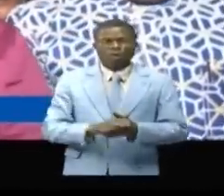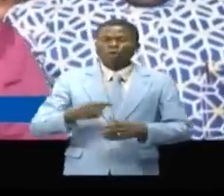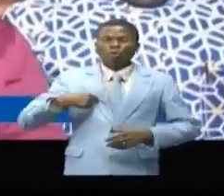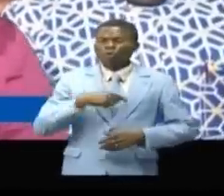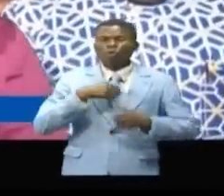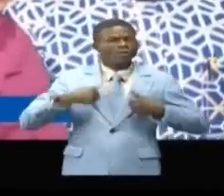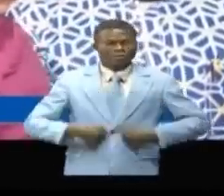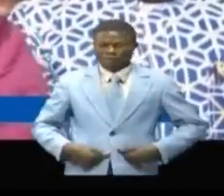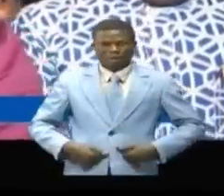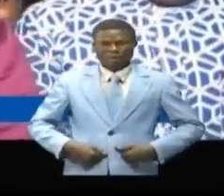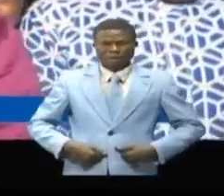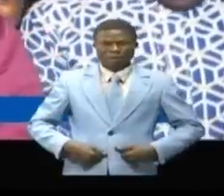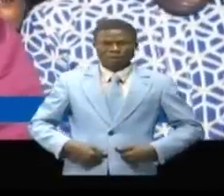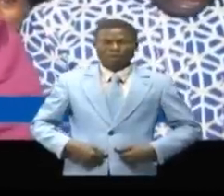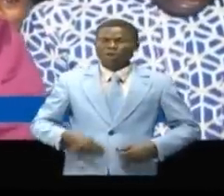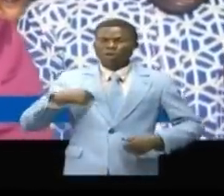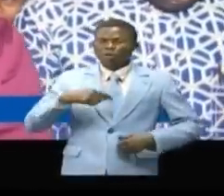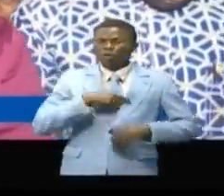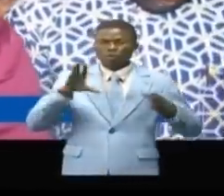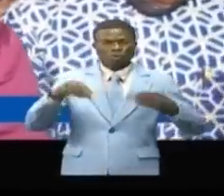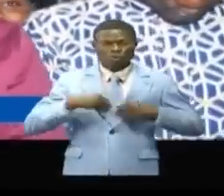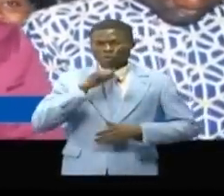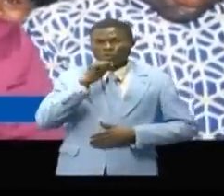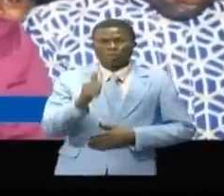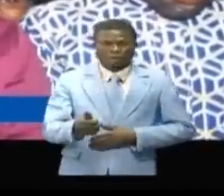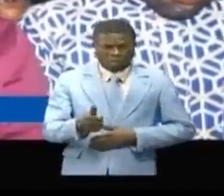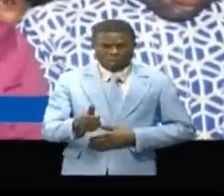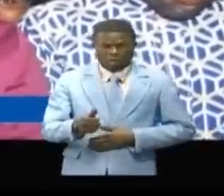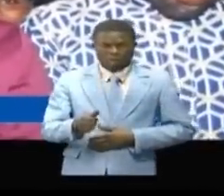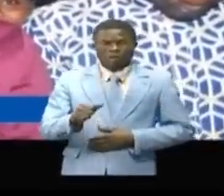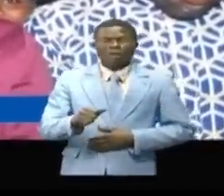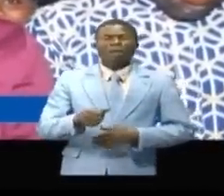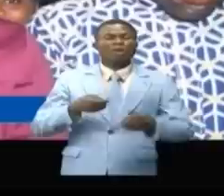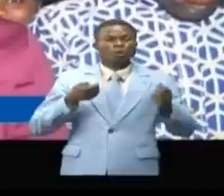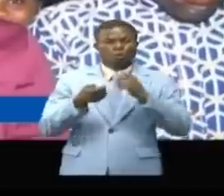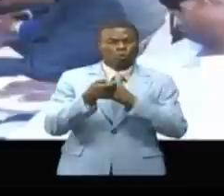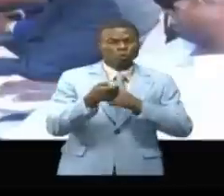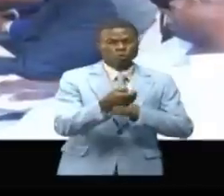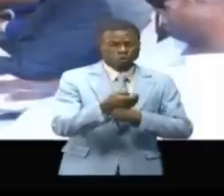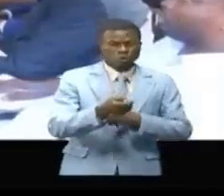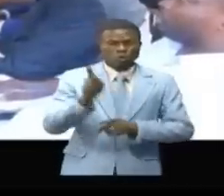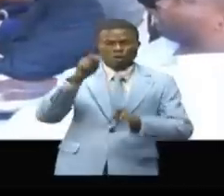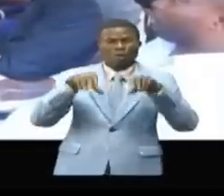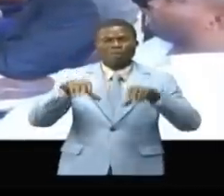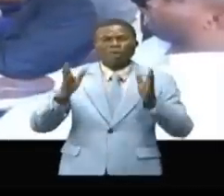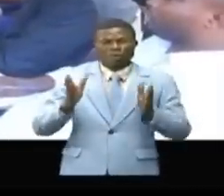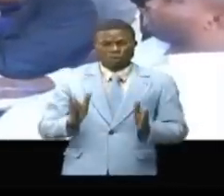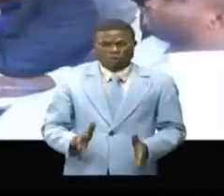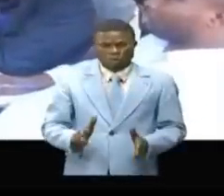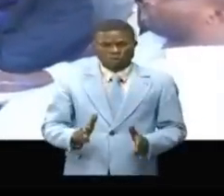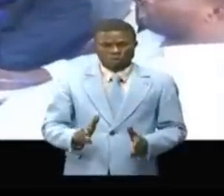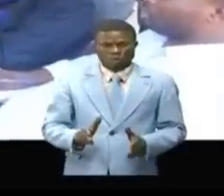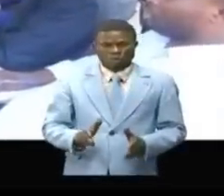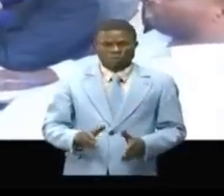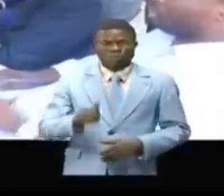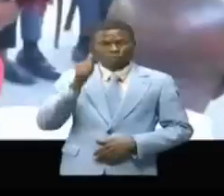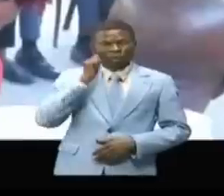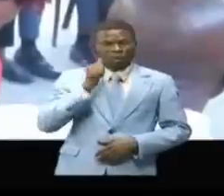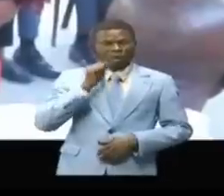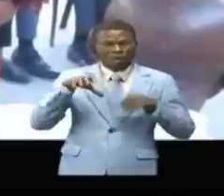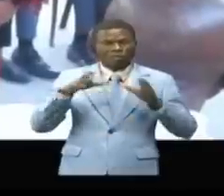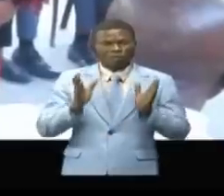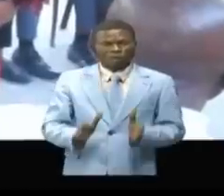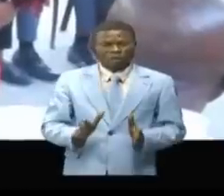trop. Nous ne pouvons pas accepter voir nos frères mourir. La vie, comme nous le savons,